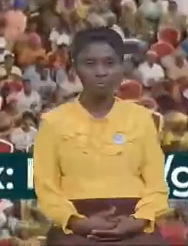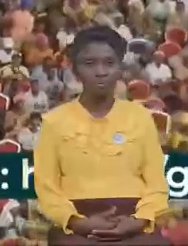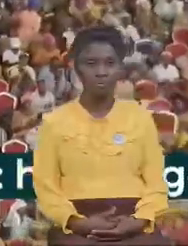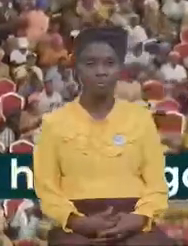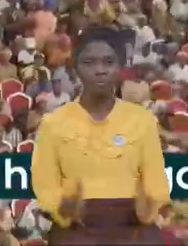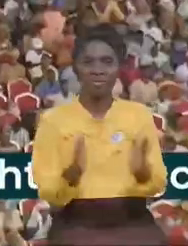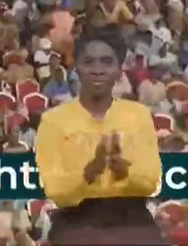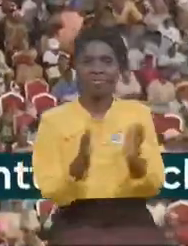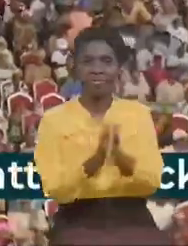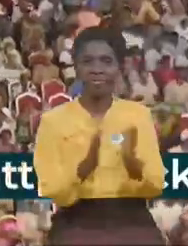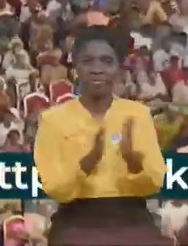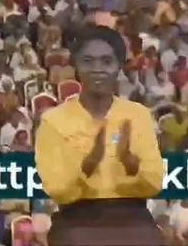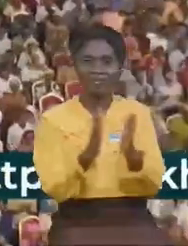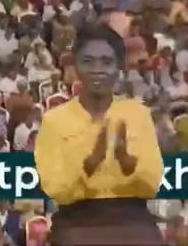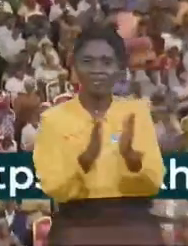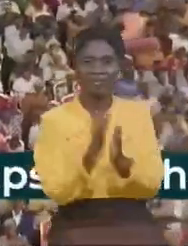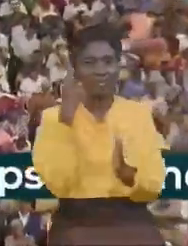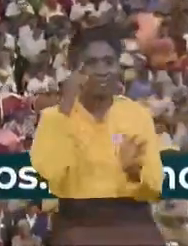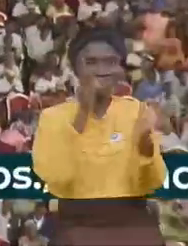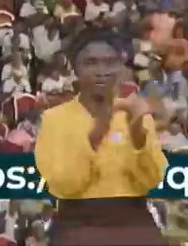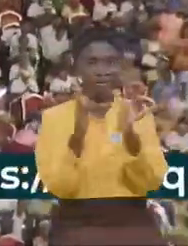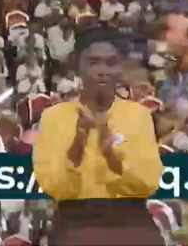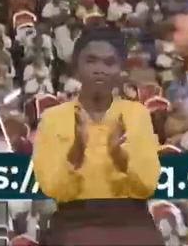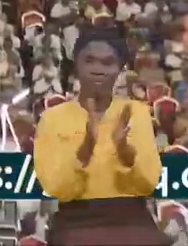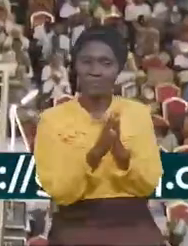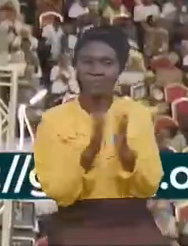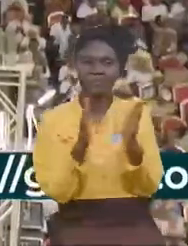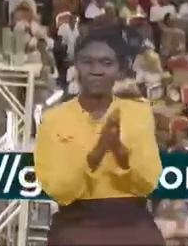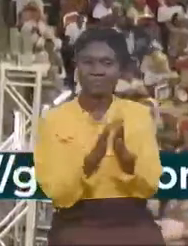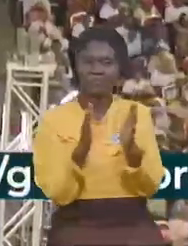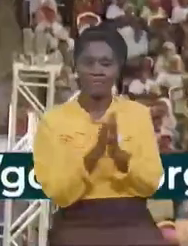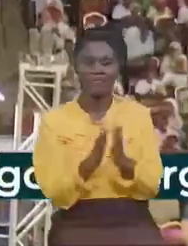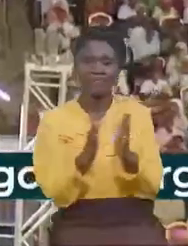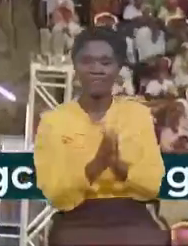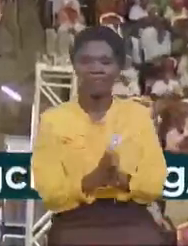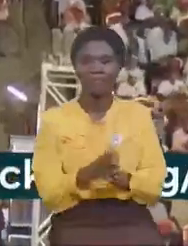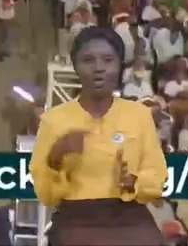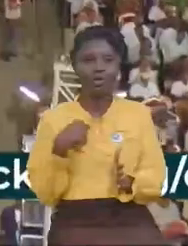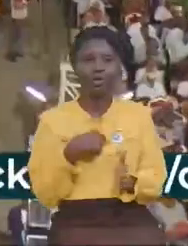Jésus. Faites un banc pour le Seigneur, acclamez le Seigneur.